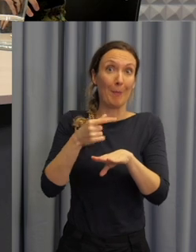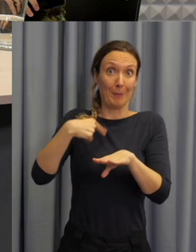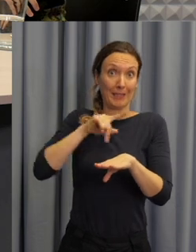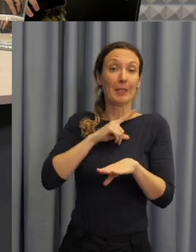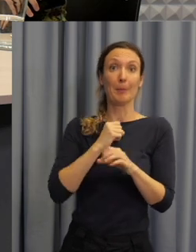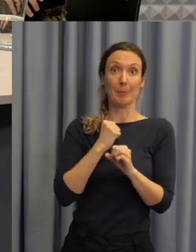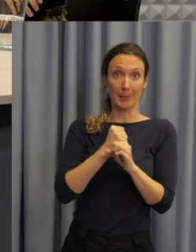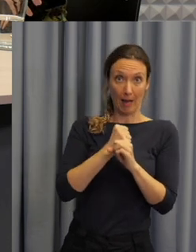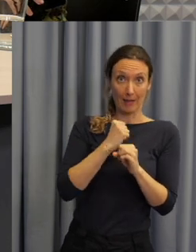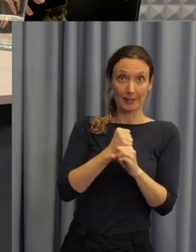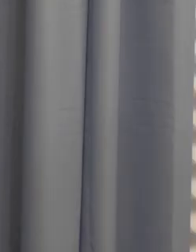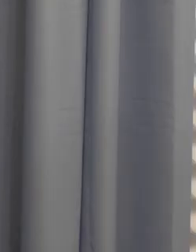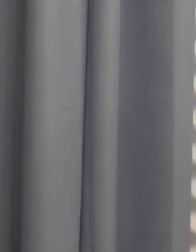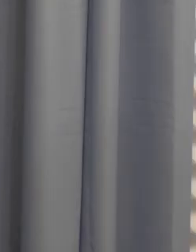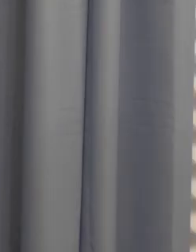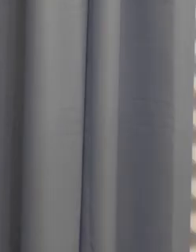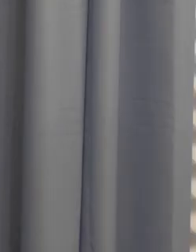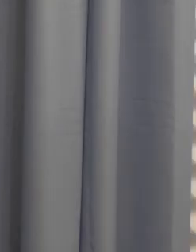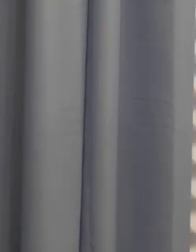připravovali, ale i k vám, k posluchačům.